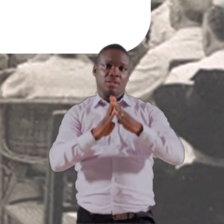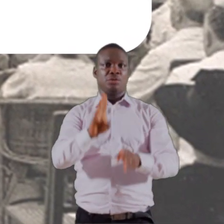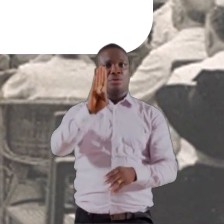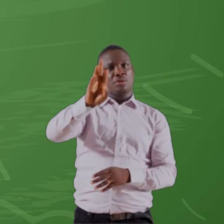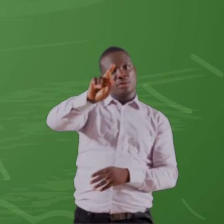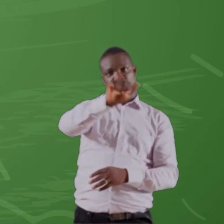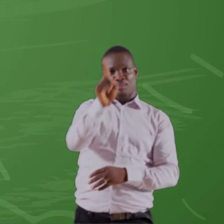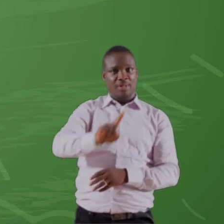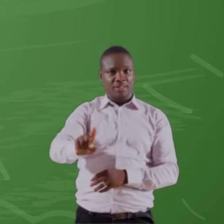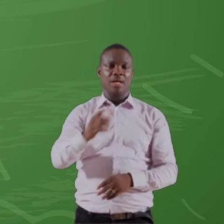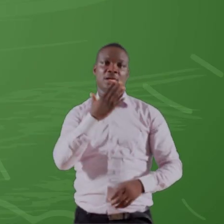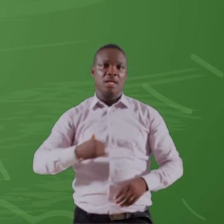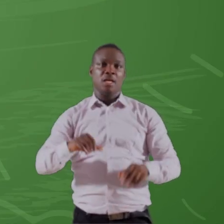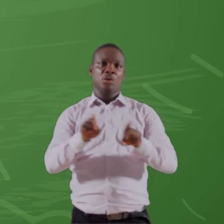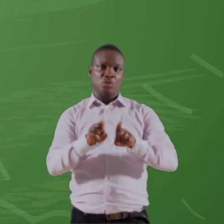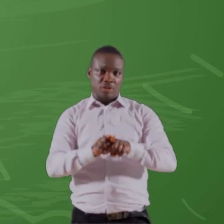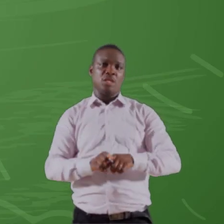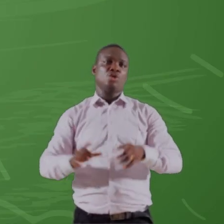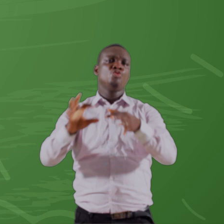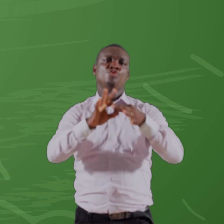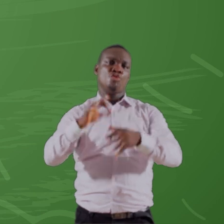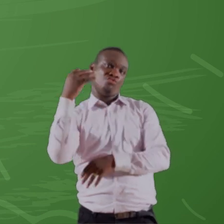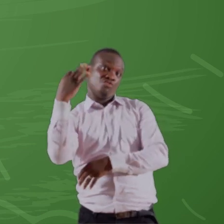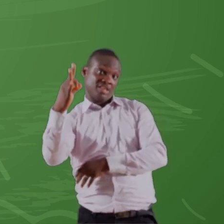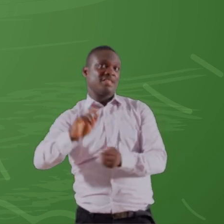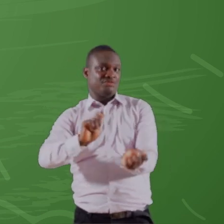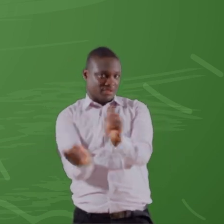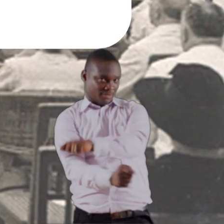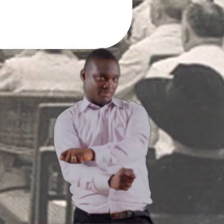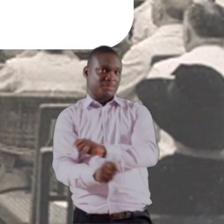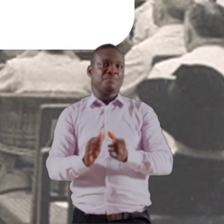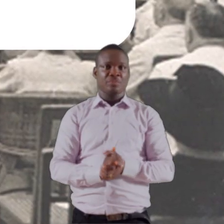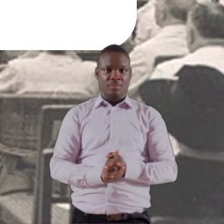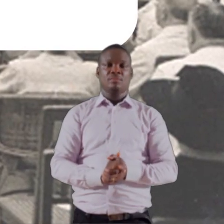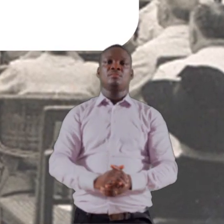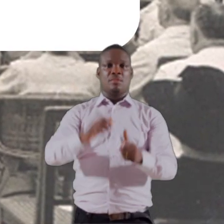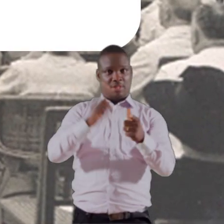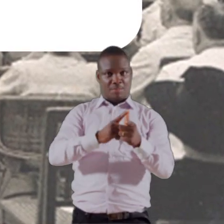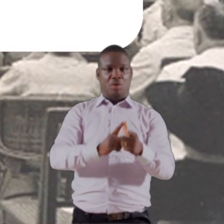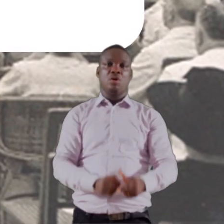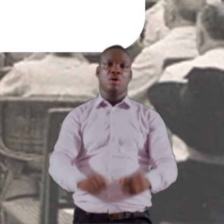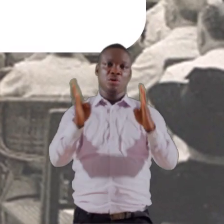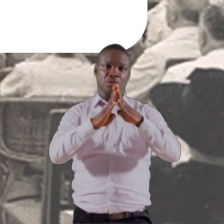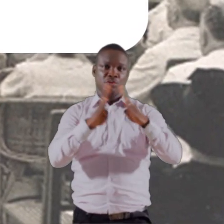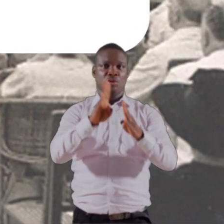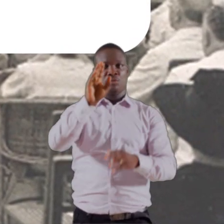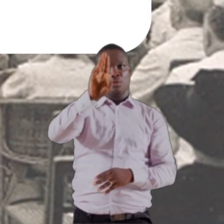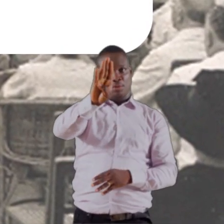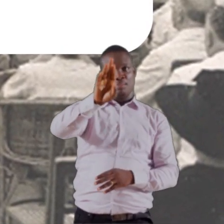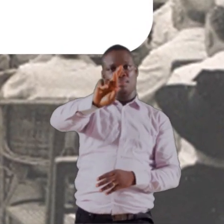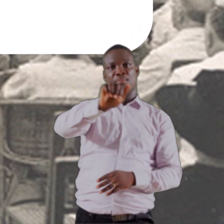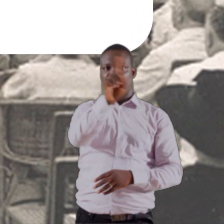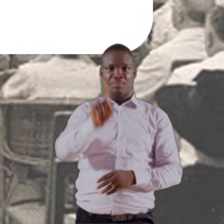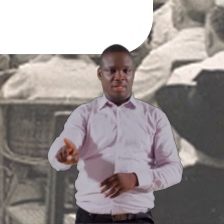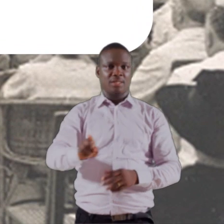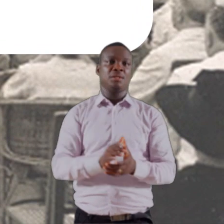et les réformes initiées par l'Union française. Voyons d'abord réforme de la conférence de Brazzaville. Cette conférence